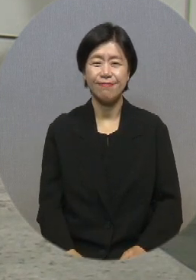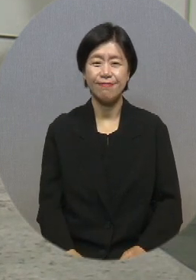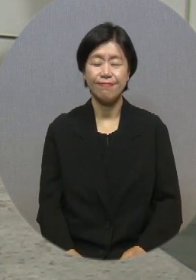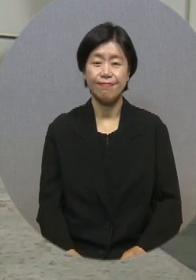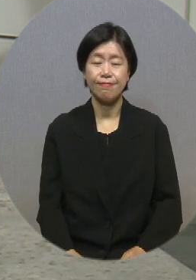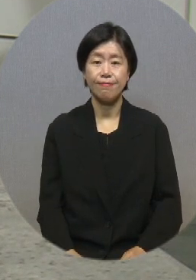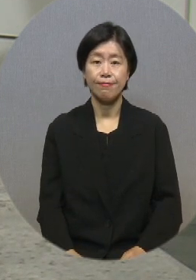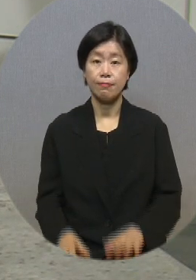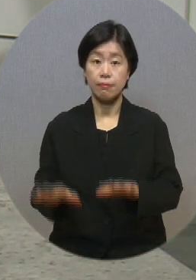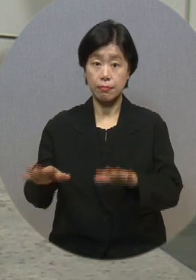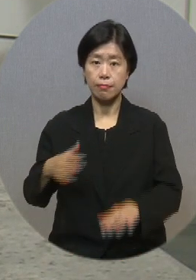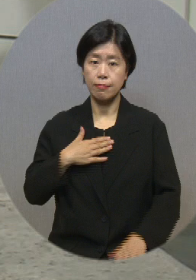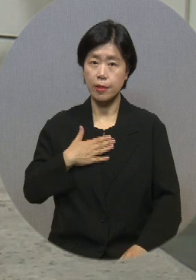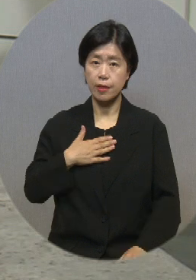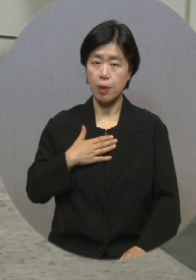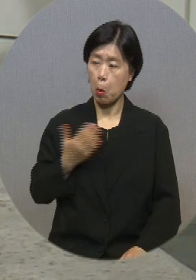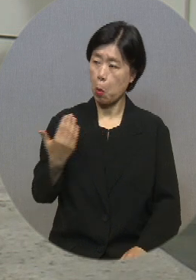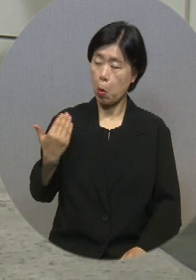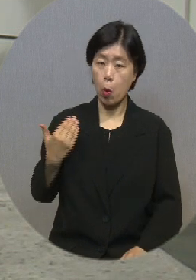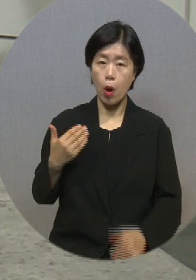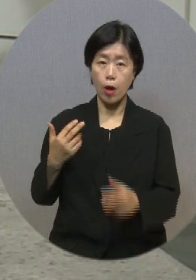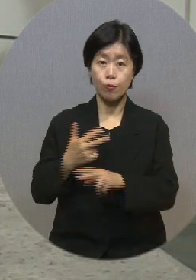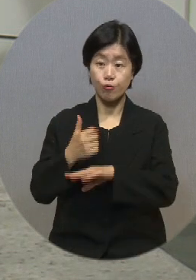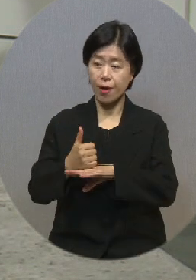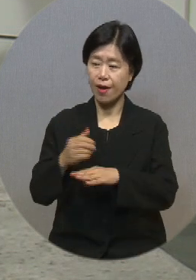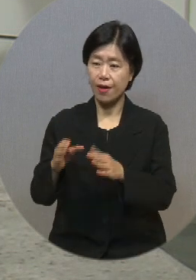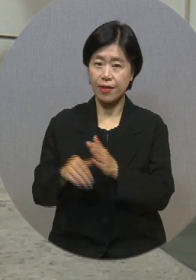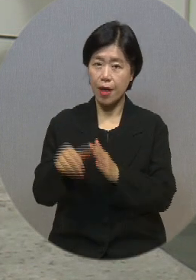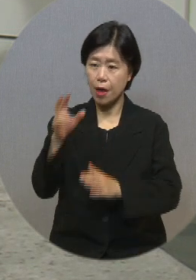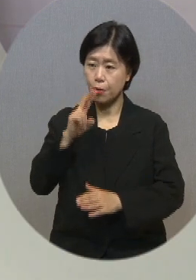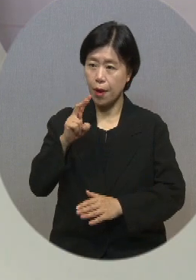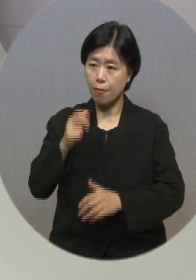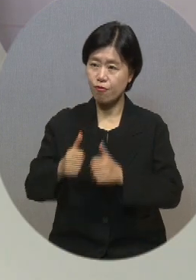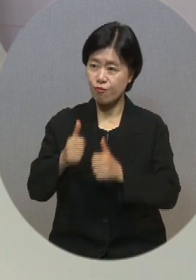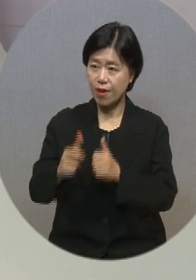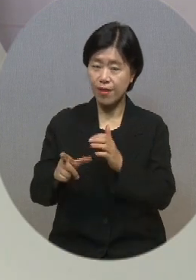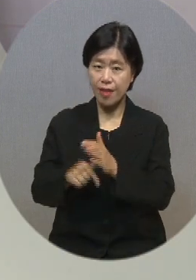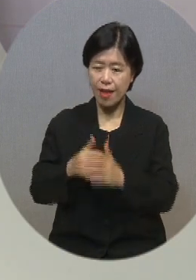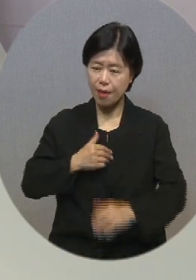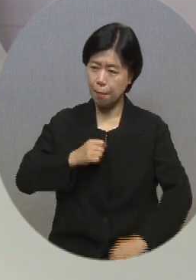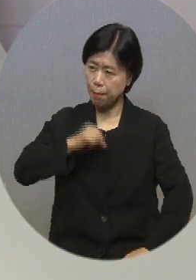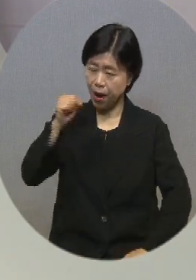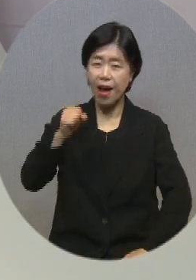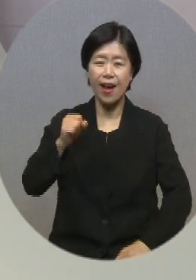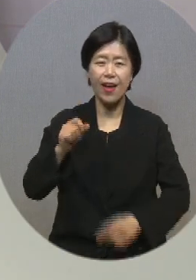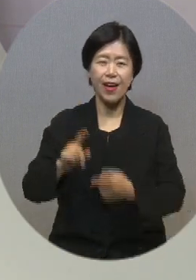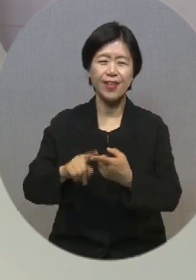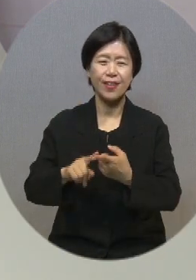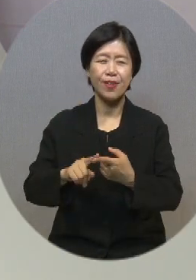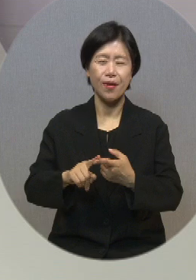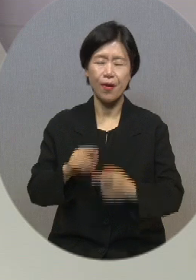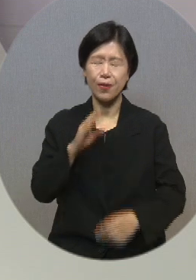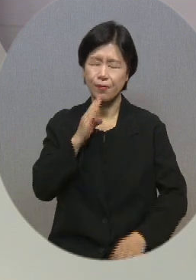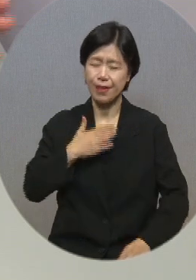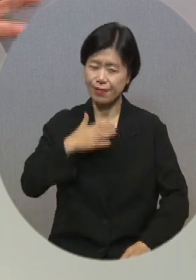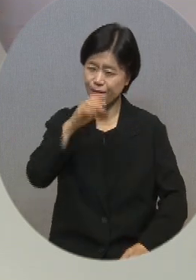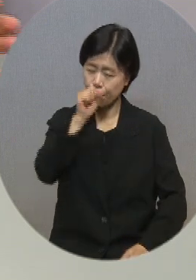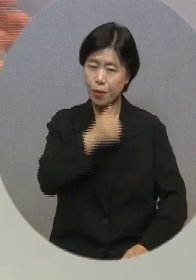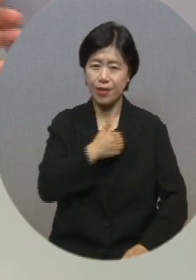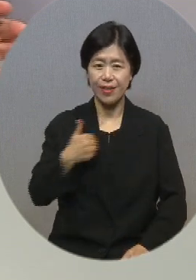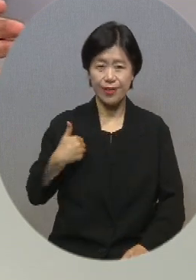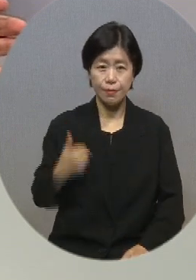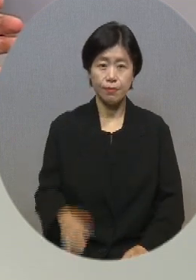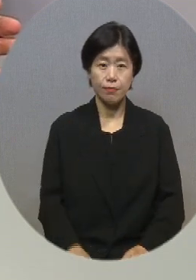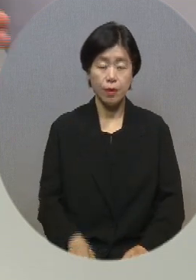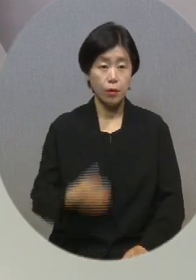예. 이제 일어났다는 거, 예, 네. 이게 너무 자신감 생겼습니다. 예, 물어보는 대로 딱딱. 제가 짐작하는 대로 이렇게 맞게